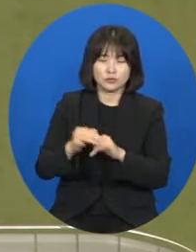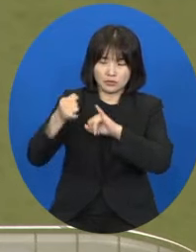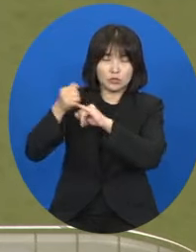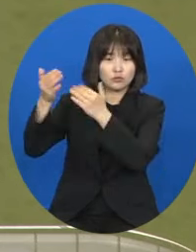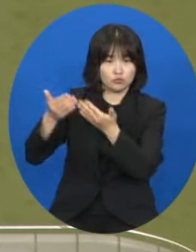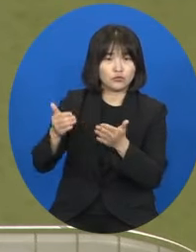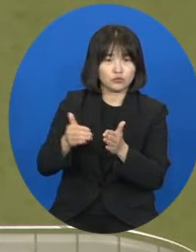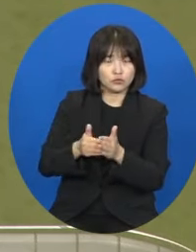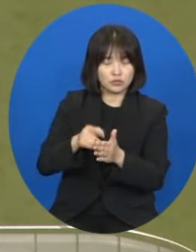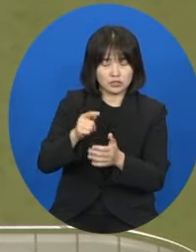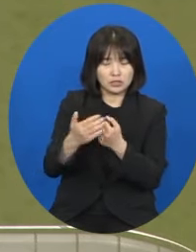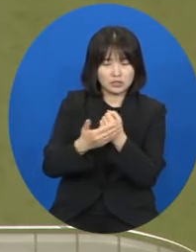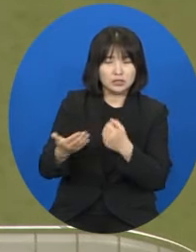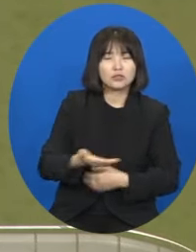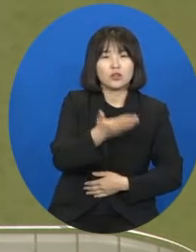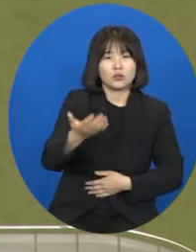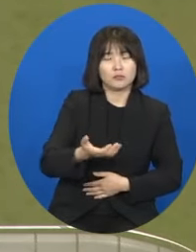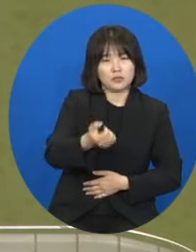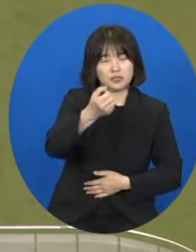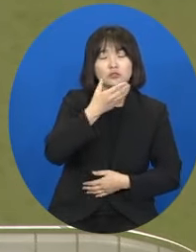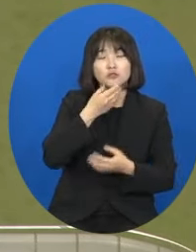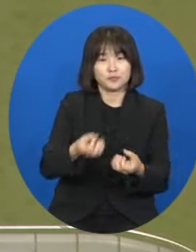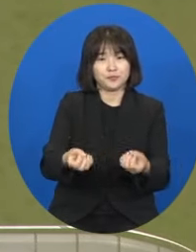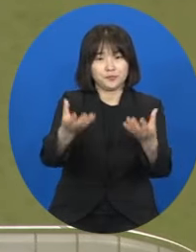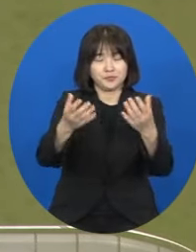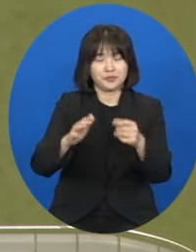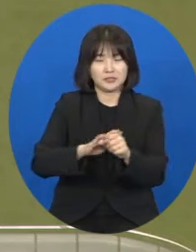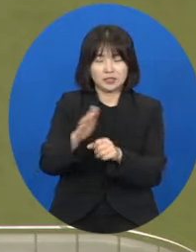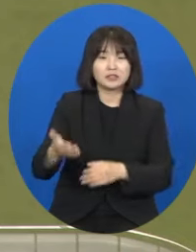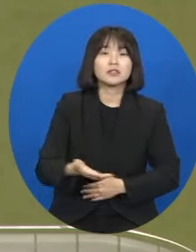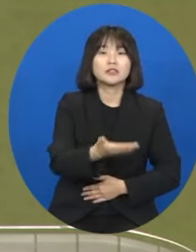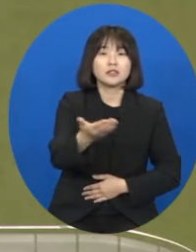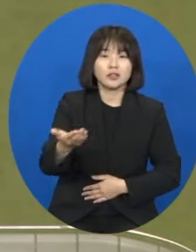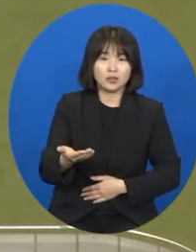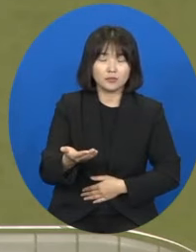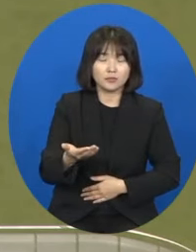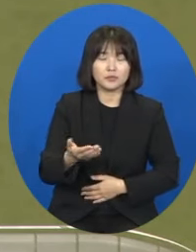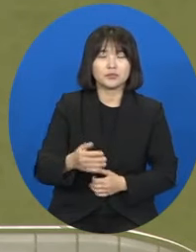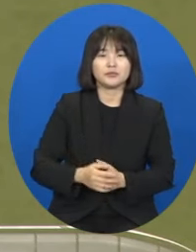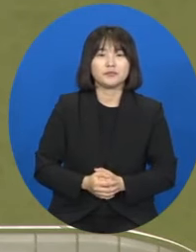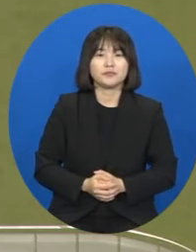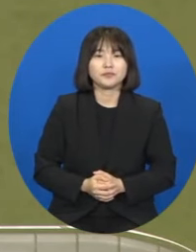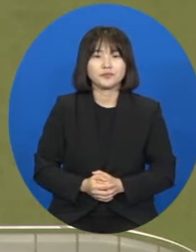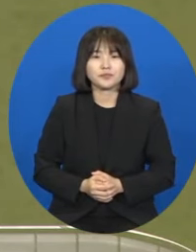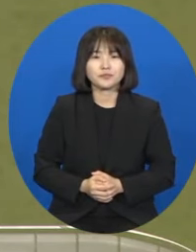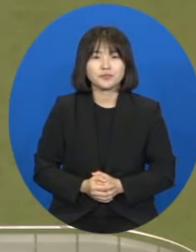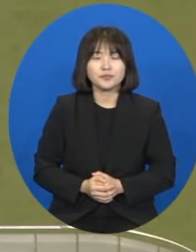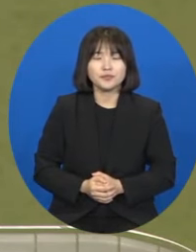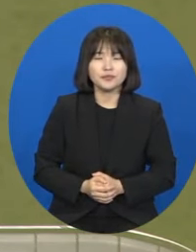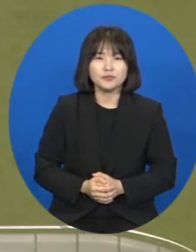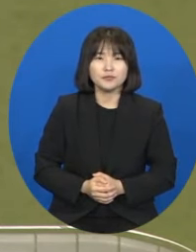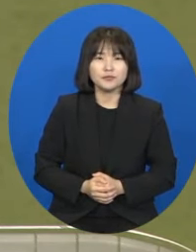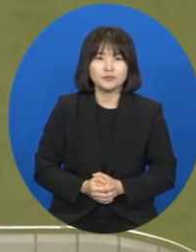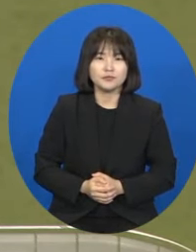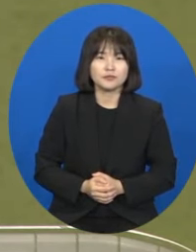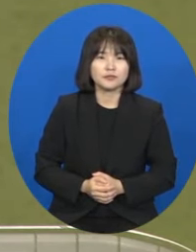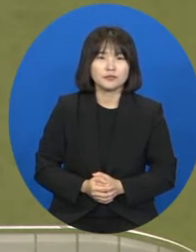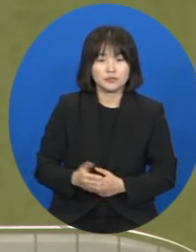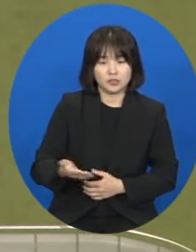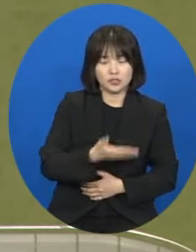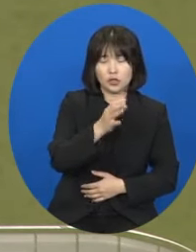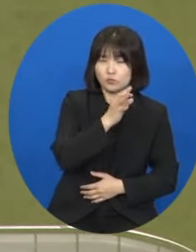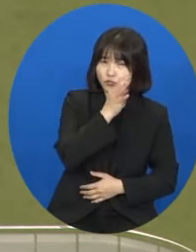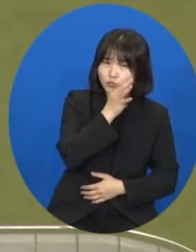은혜가 여러분들에게 있게 되기를 축복합니다. 사랑하는 여러분, 말씀을 마무리하겠습니다. 여러분의